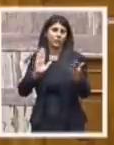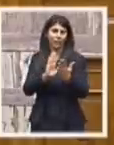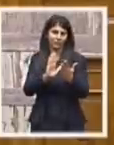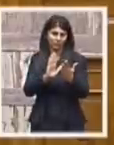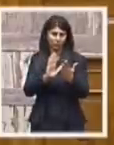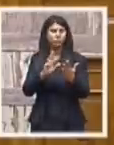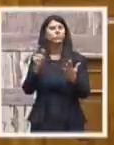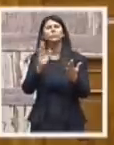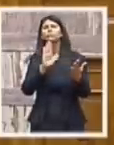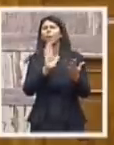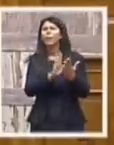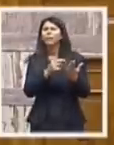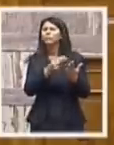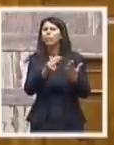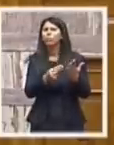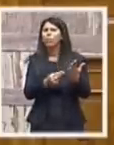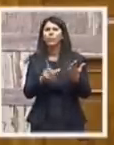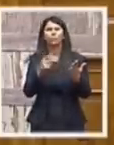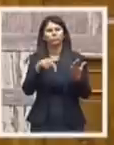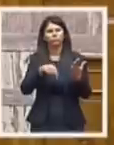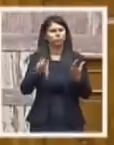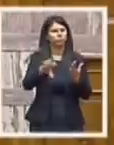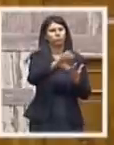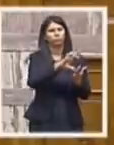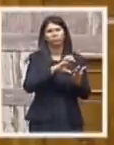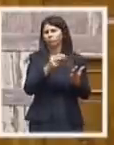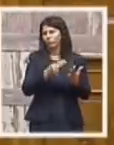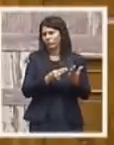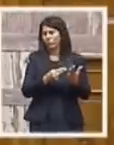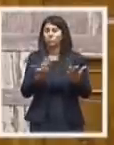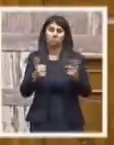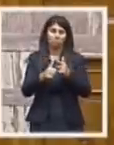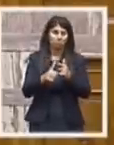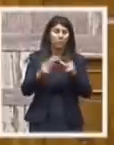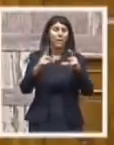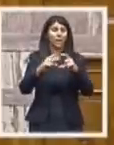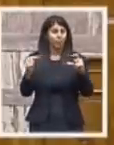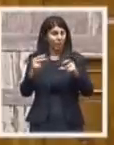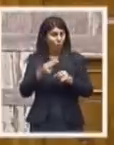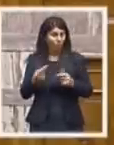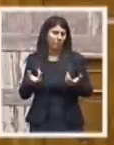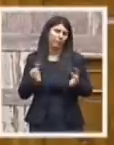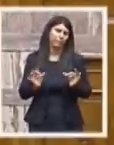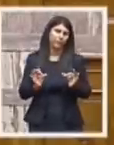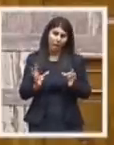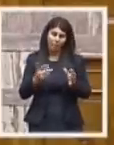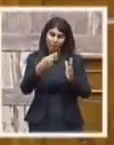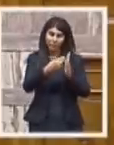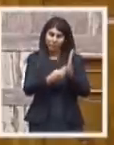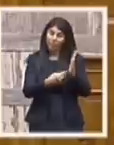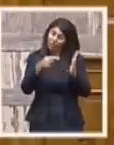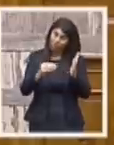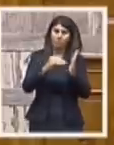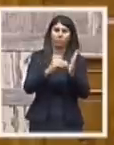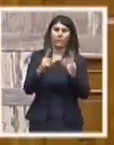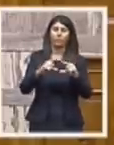ζητήματα που αφορούν άμεσα ή έμεσα τα κράτη-μέλη της. Το Κυπριακό σαφώς είναι ένα από τα θέματα αυτά. Η